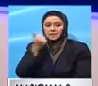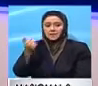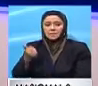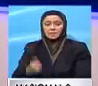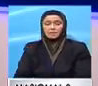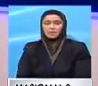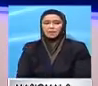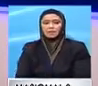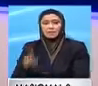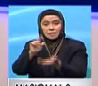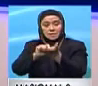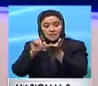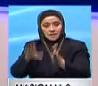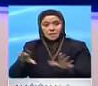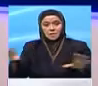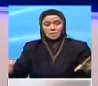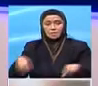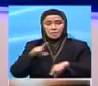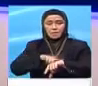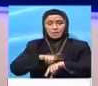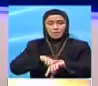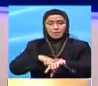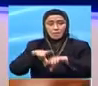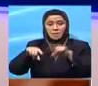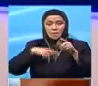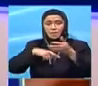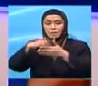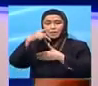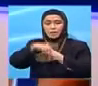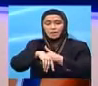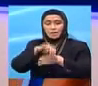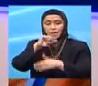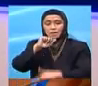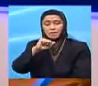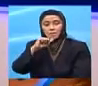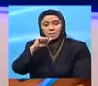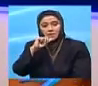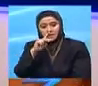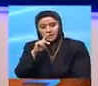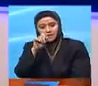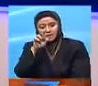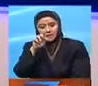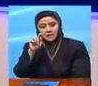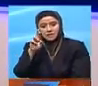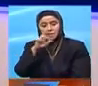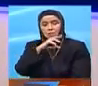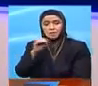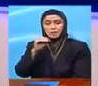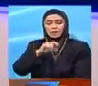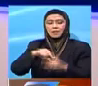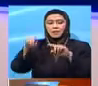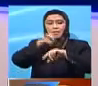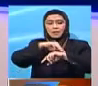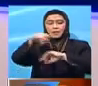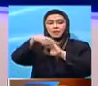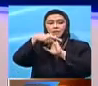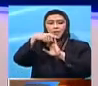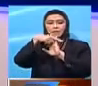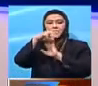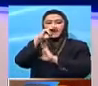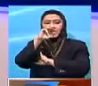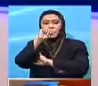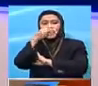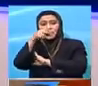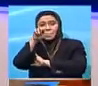melakukan liputan acara pameran antarabangsa pertanian hortikultur dan agro pelancongan Malaysia MAHA 2016 di Serdang